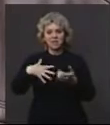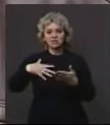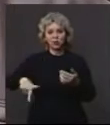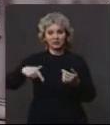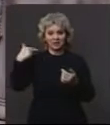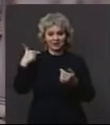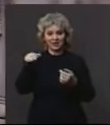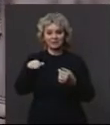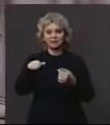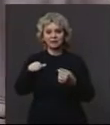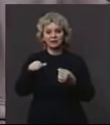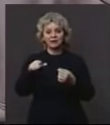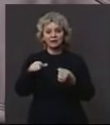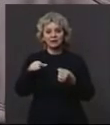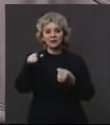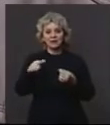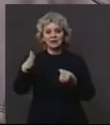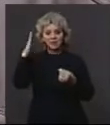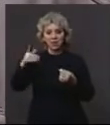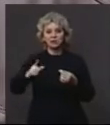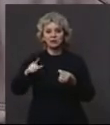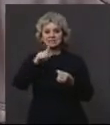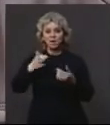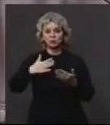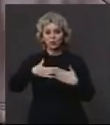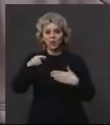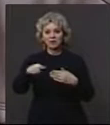ТТ. И над головой, за мной,